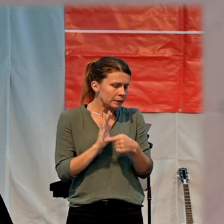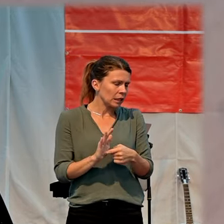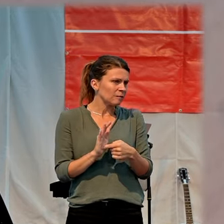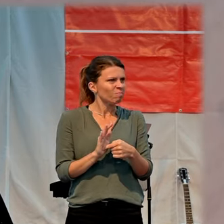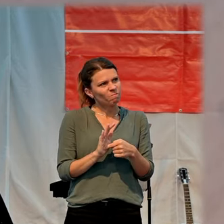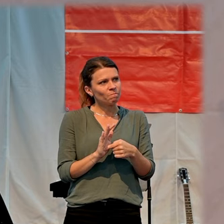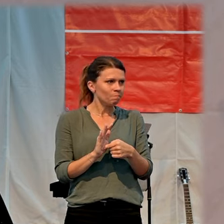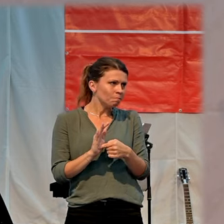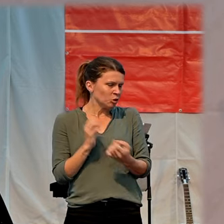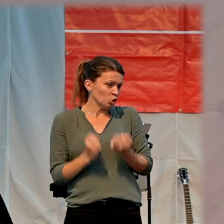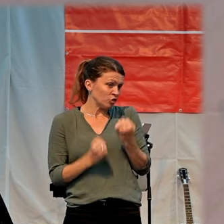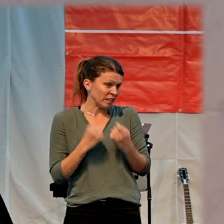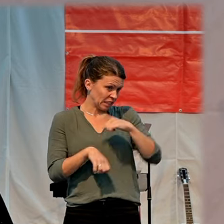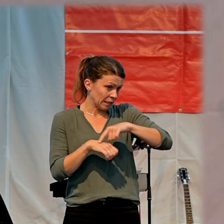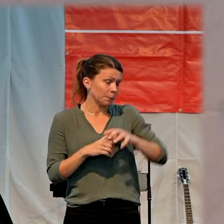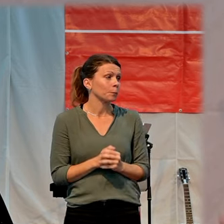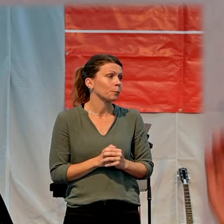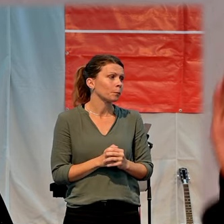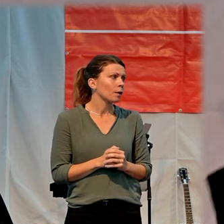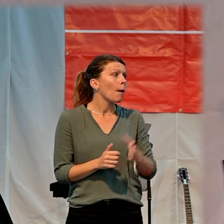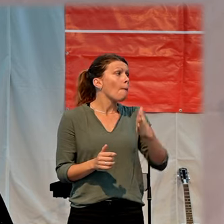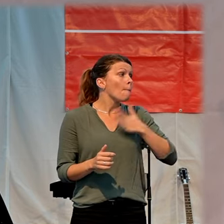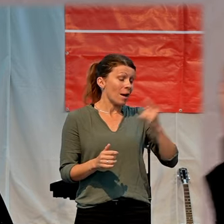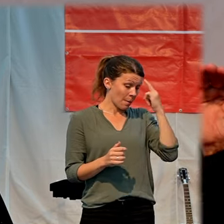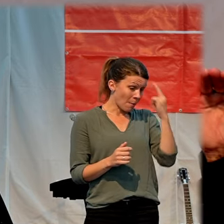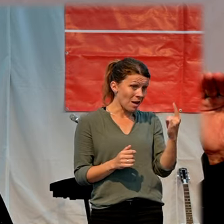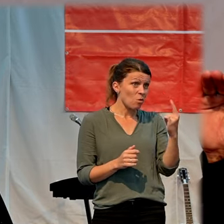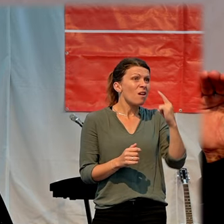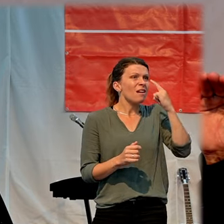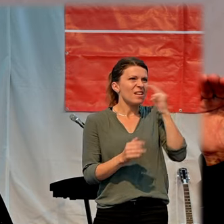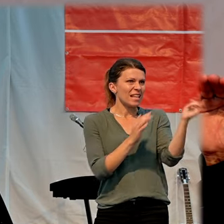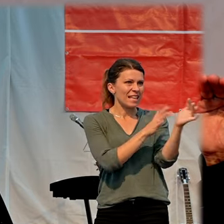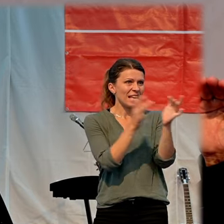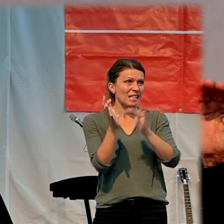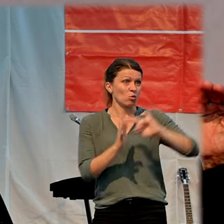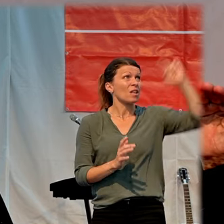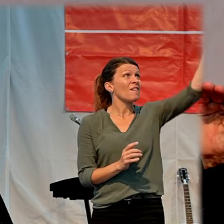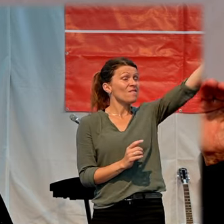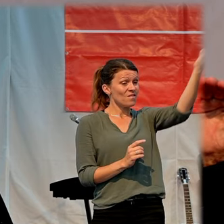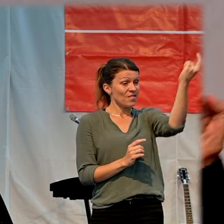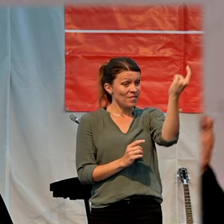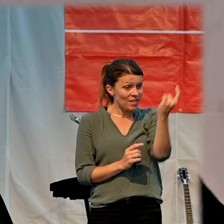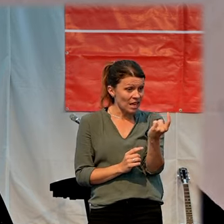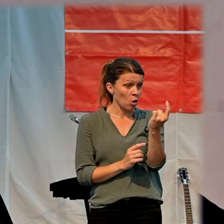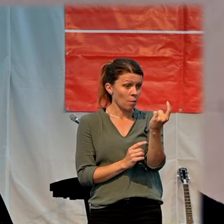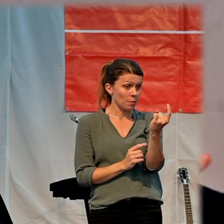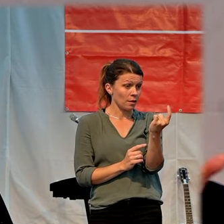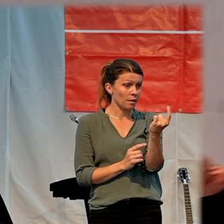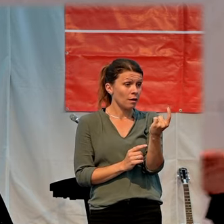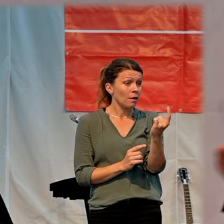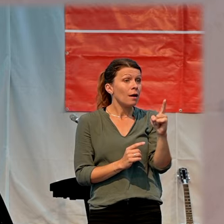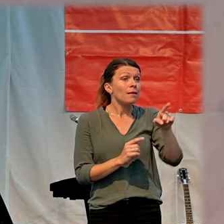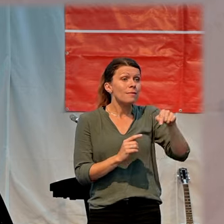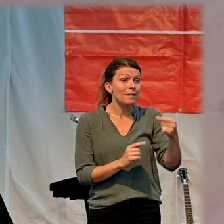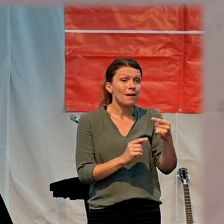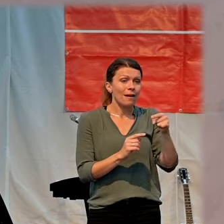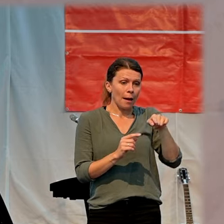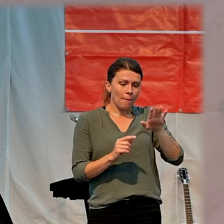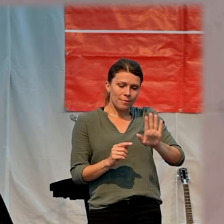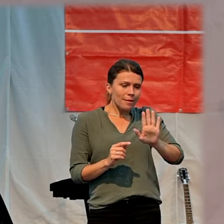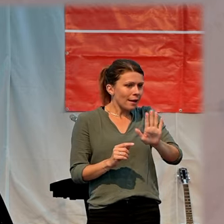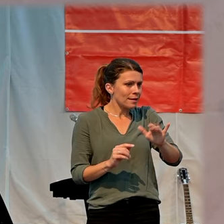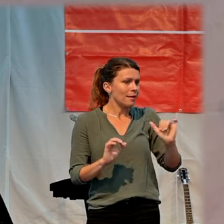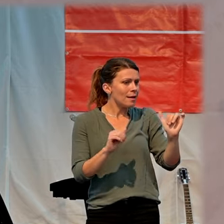Ich bin davon überzeugt, dass wenn Jesus wiederkommt, er alles, was an Reich Gottes in deinem